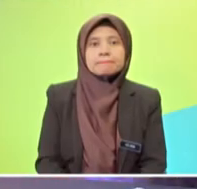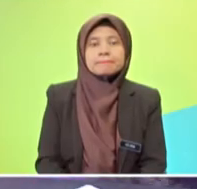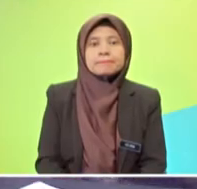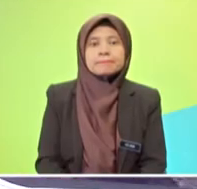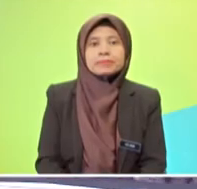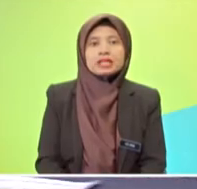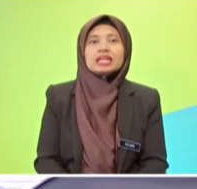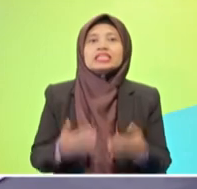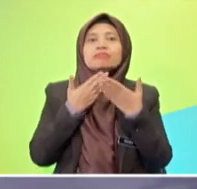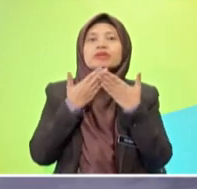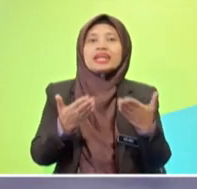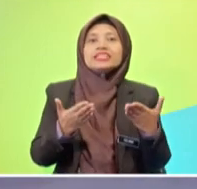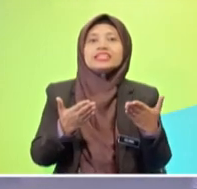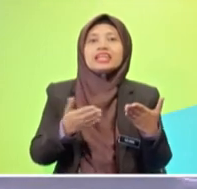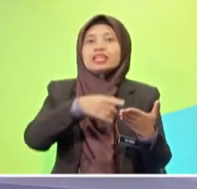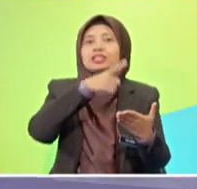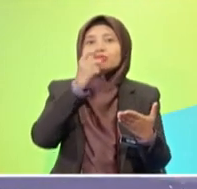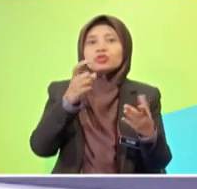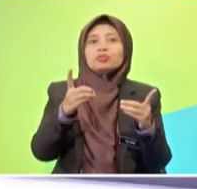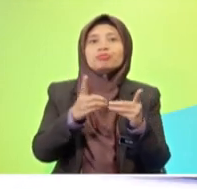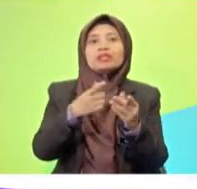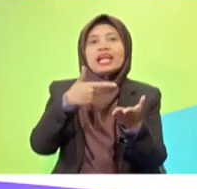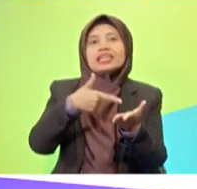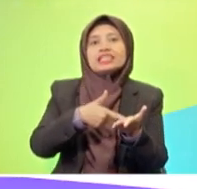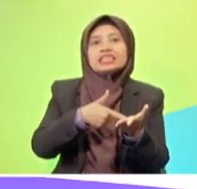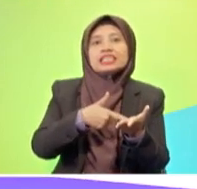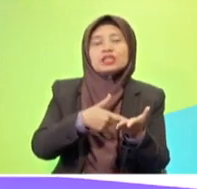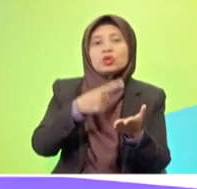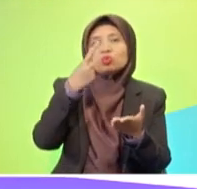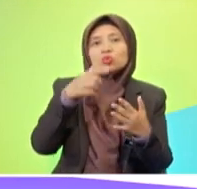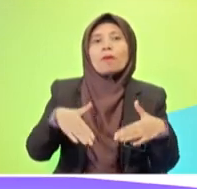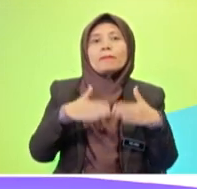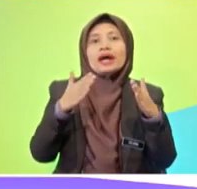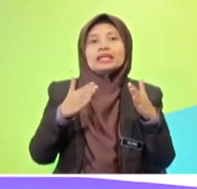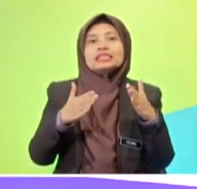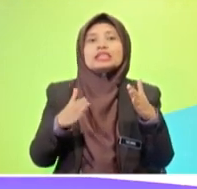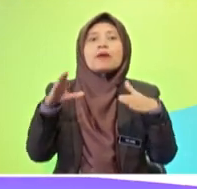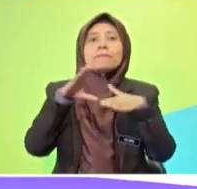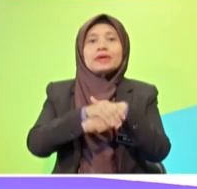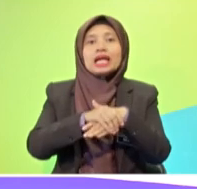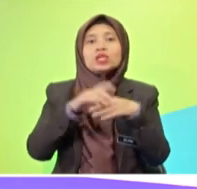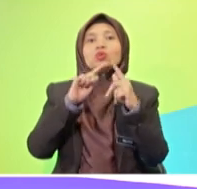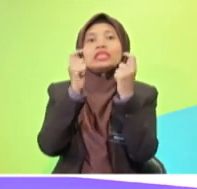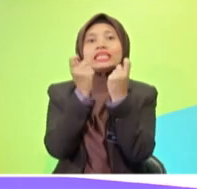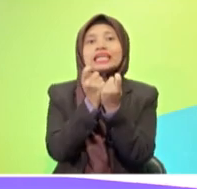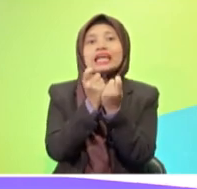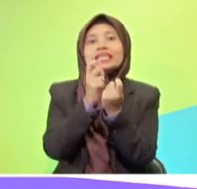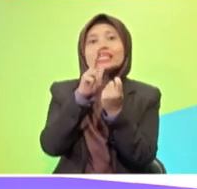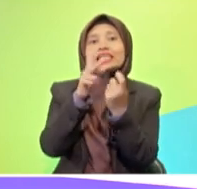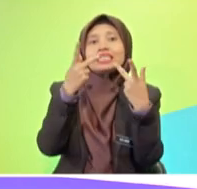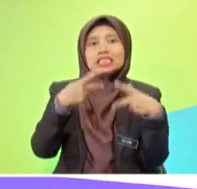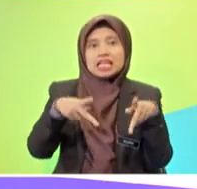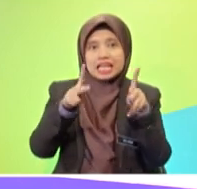terima kasih terima kasih untuk mata pelajaran bahasa Melayu tingkatan 3 kita sedang belajar mengenai kisah